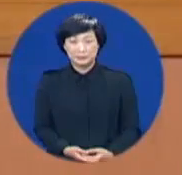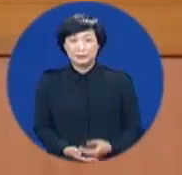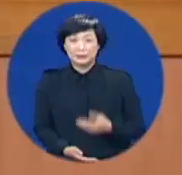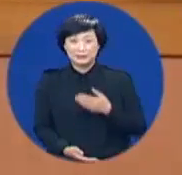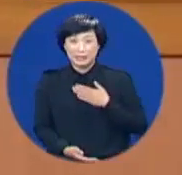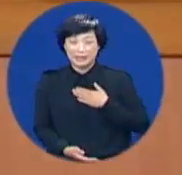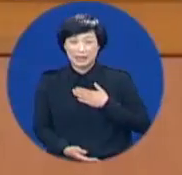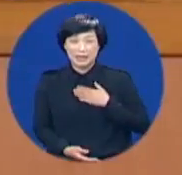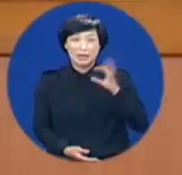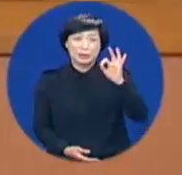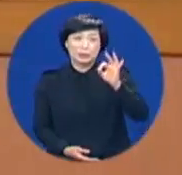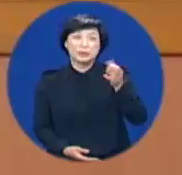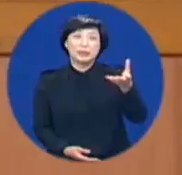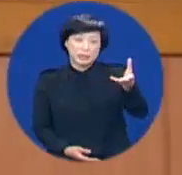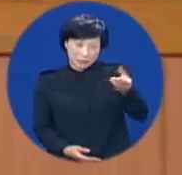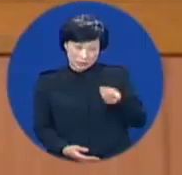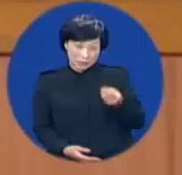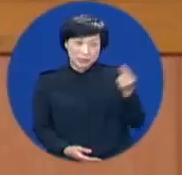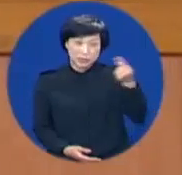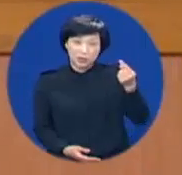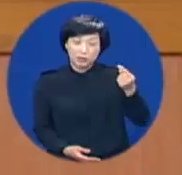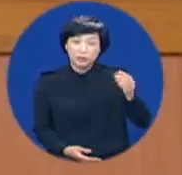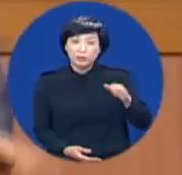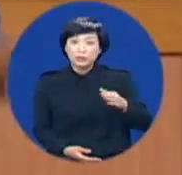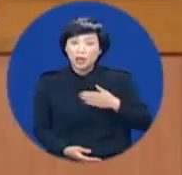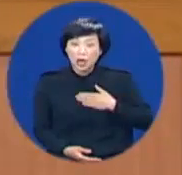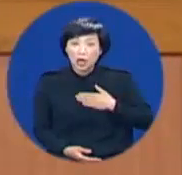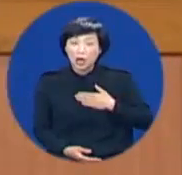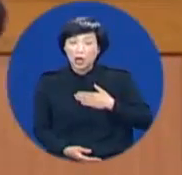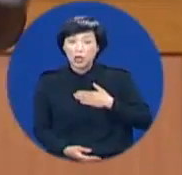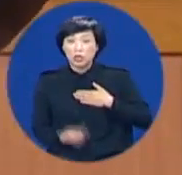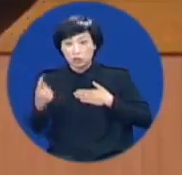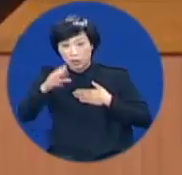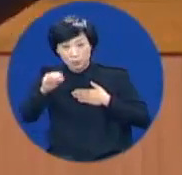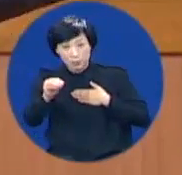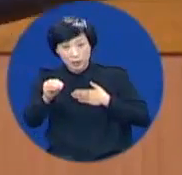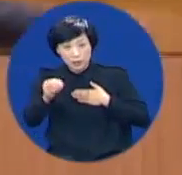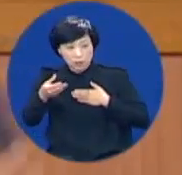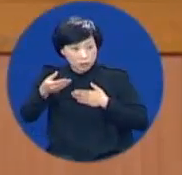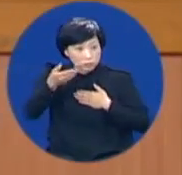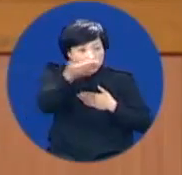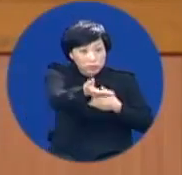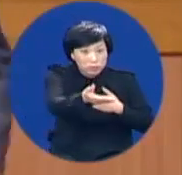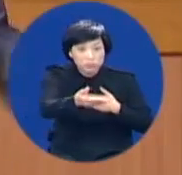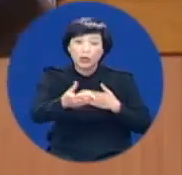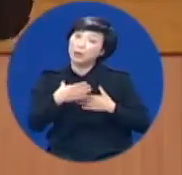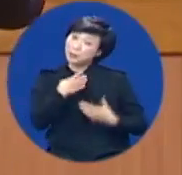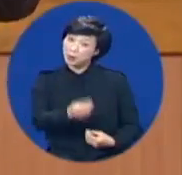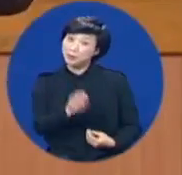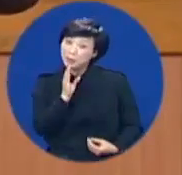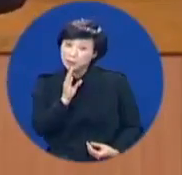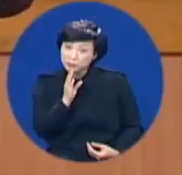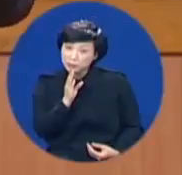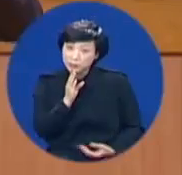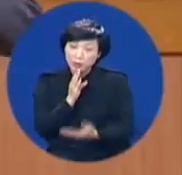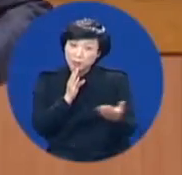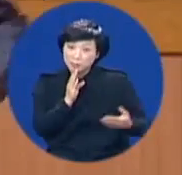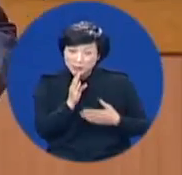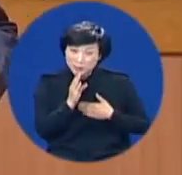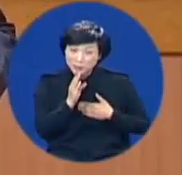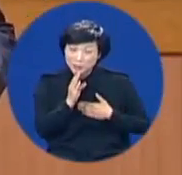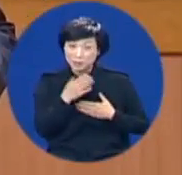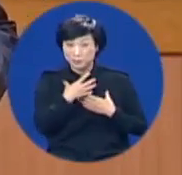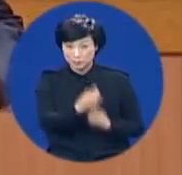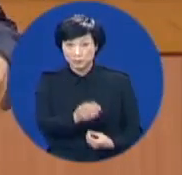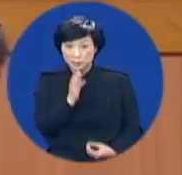내가 천만 원의 빚을 지면 천만 원 빚을 갚아줘야 나는 천만 원 빚쟁이에서